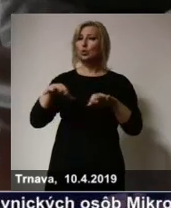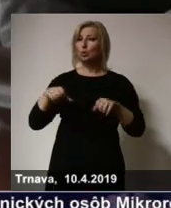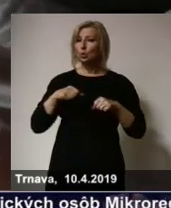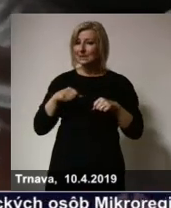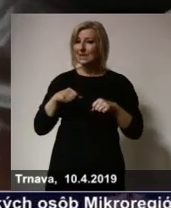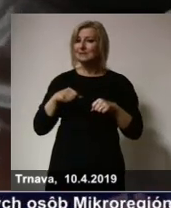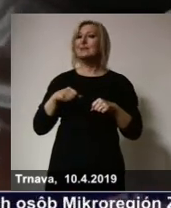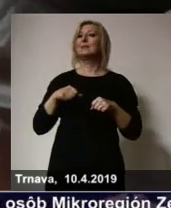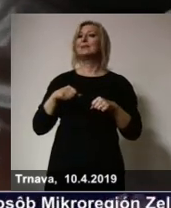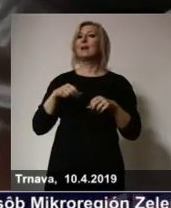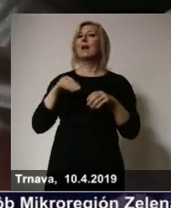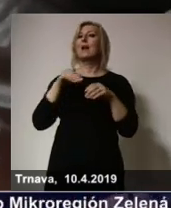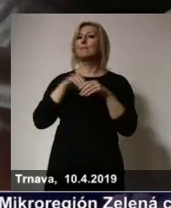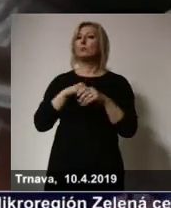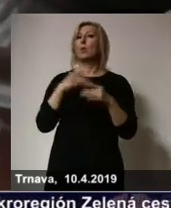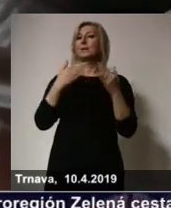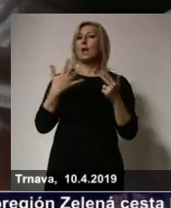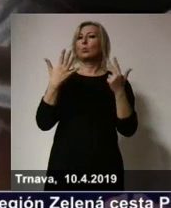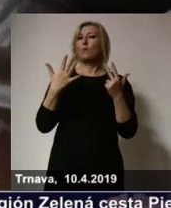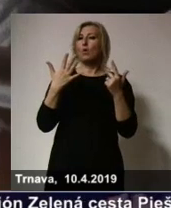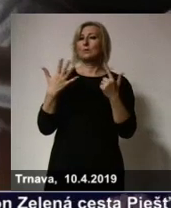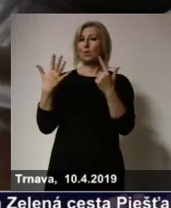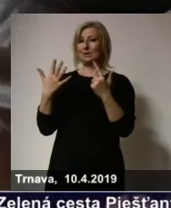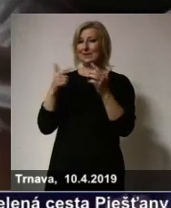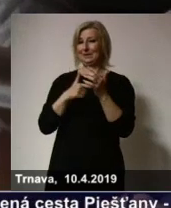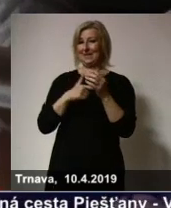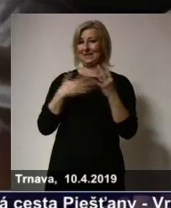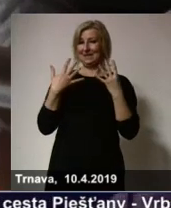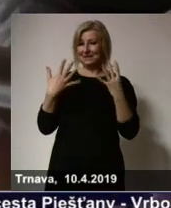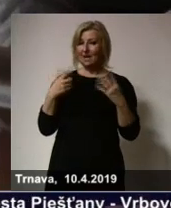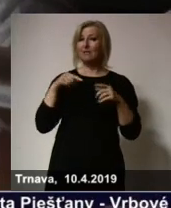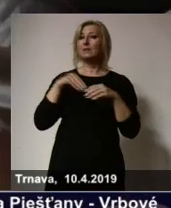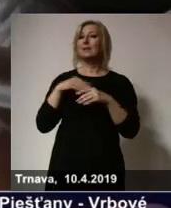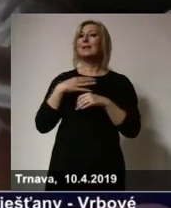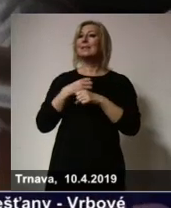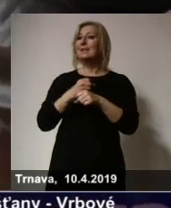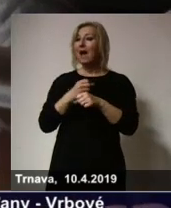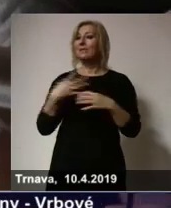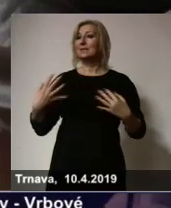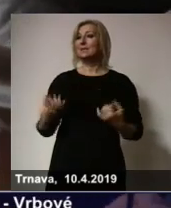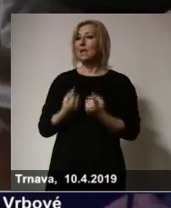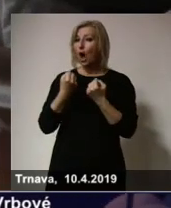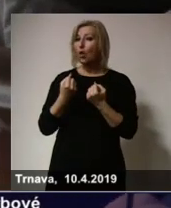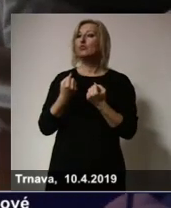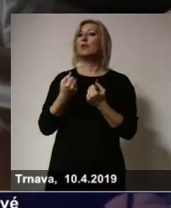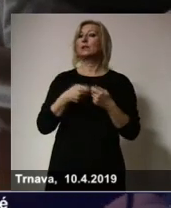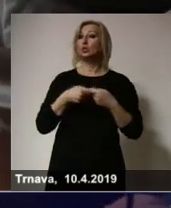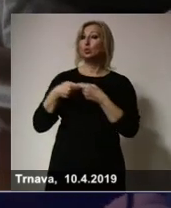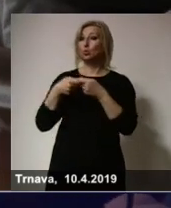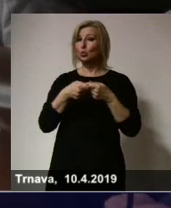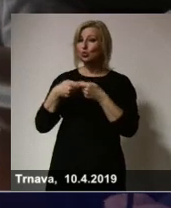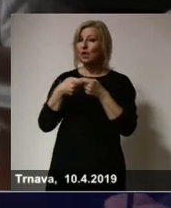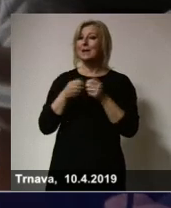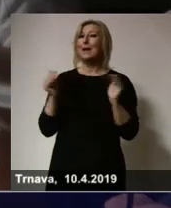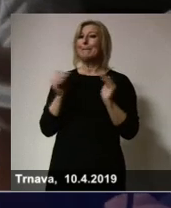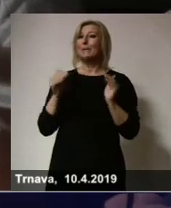632/2009/27 zo dňa 8.7.2009 návrh na založenie záujmového združenia právnických osôb mikroregión Zelená cesta